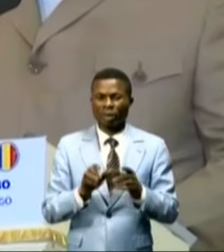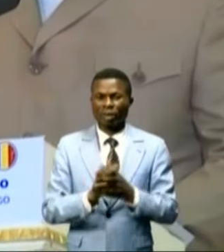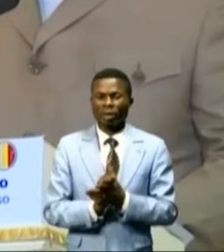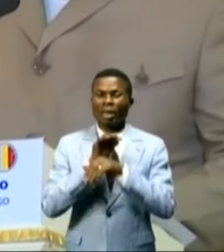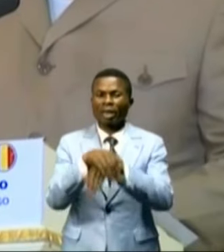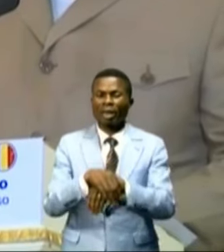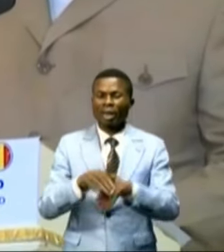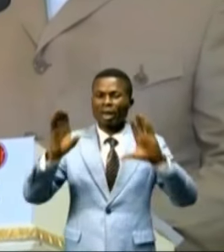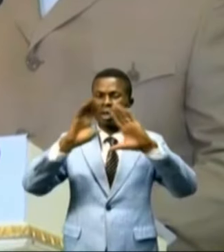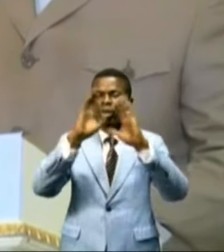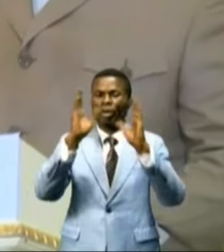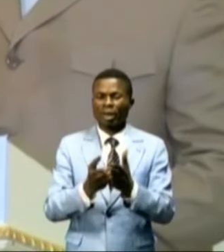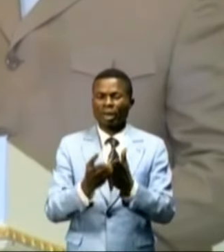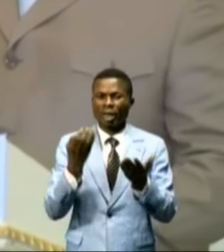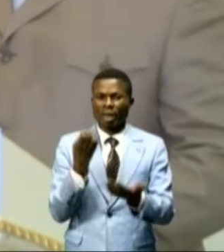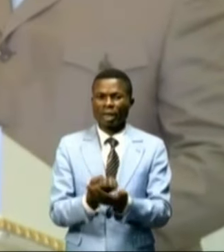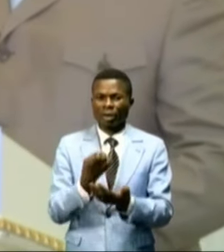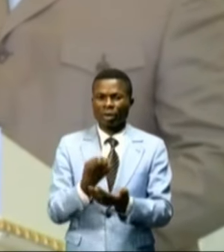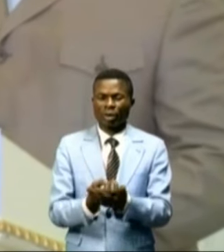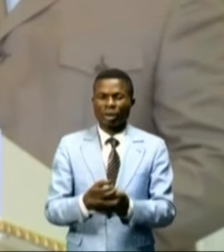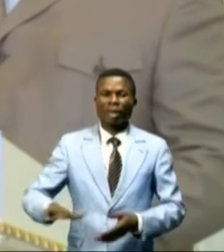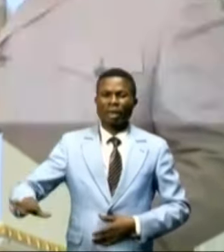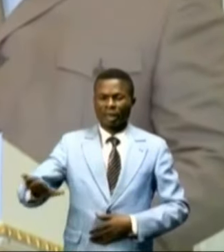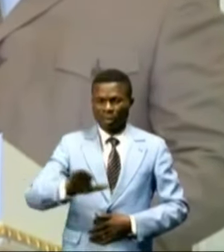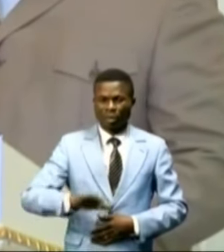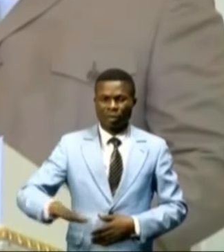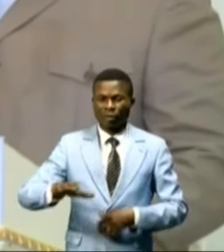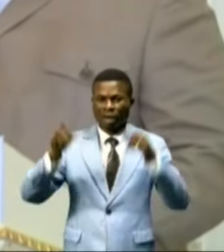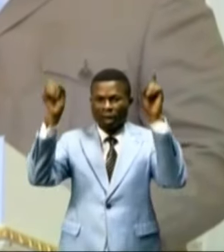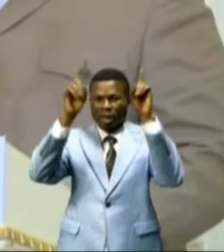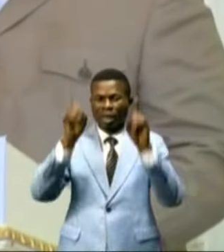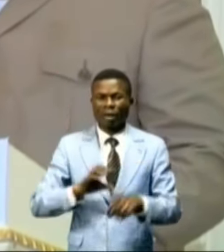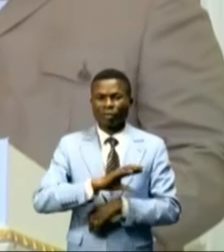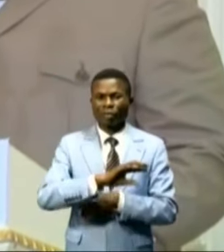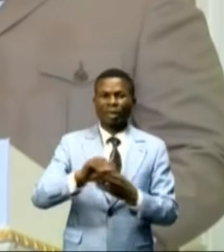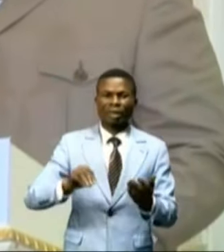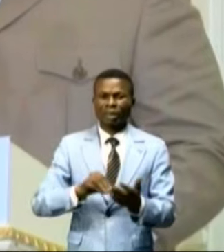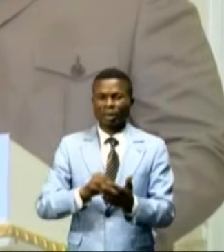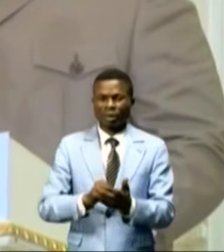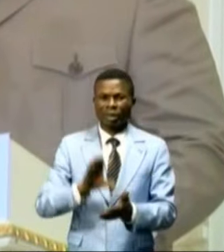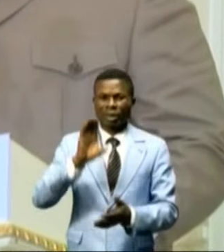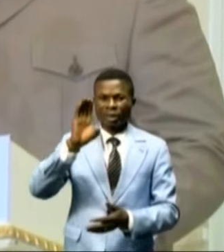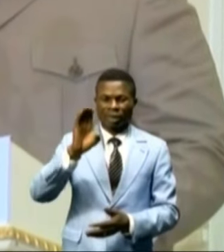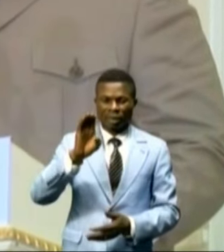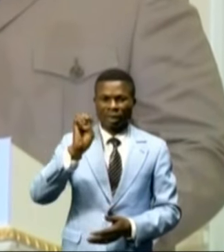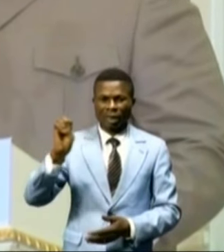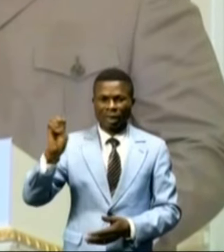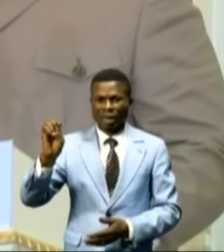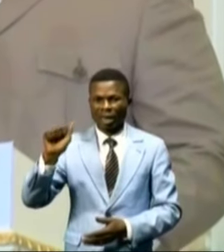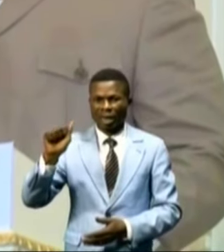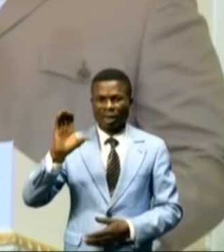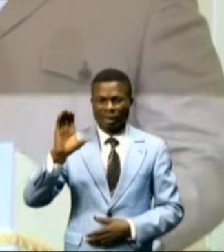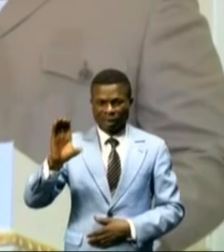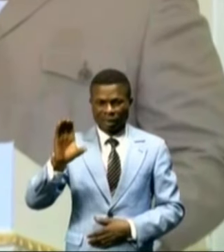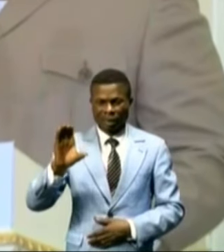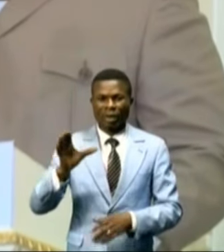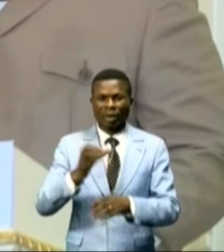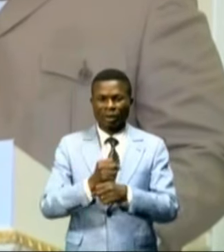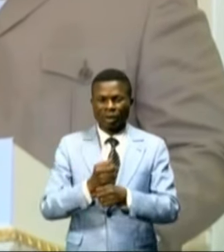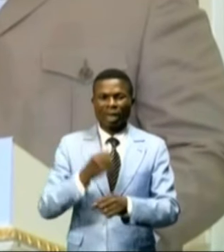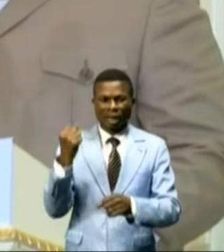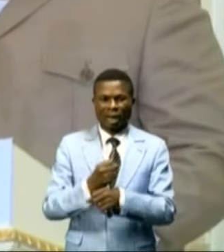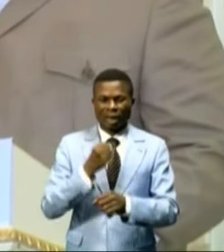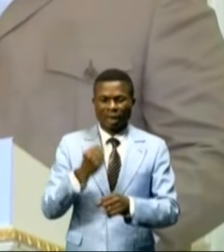de la communauté économique des États d'Afrique centrale, la CEEAC en sigle, à œuvrer